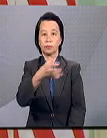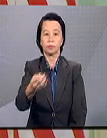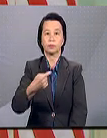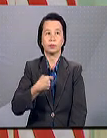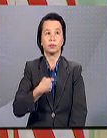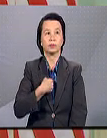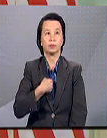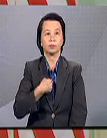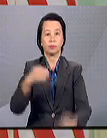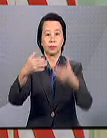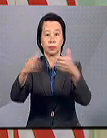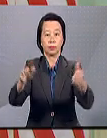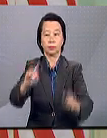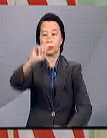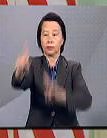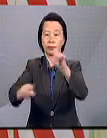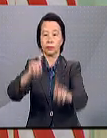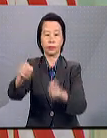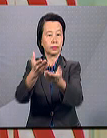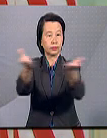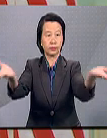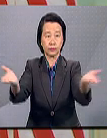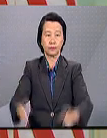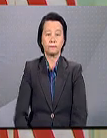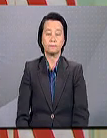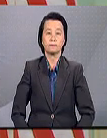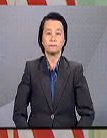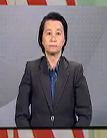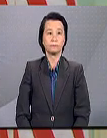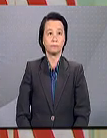saya buka kepada soalan.